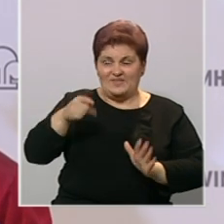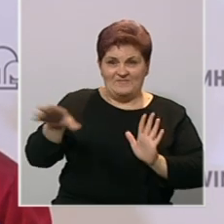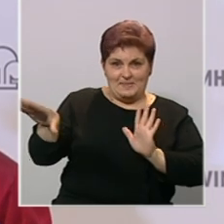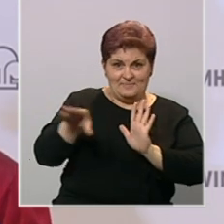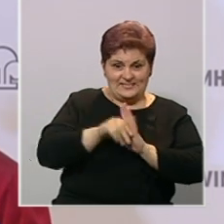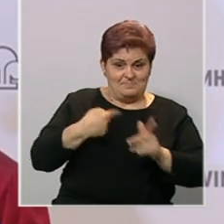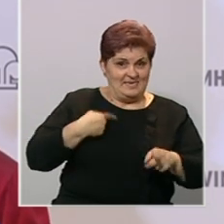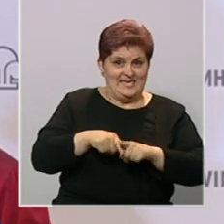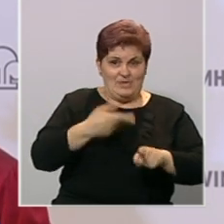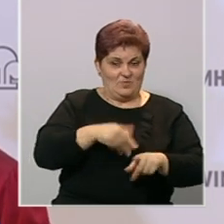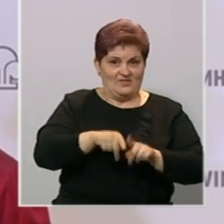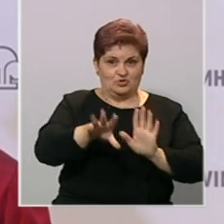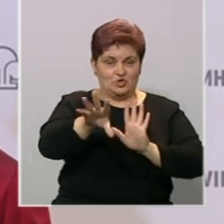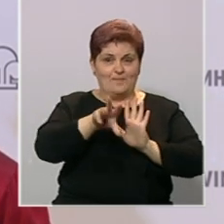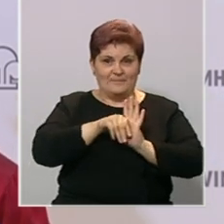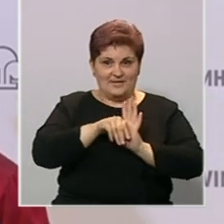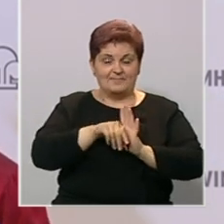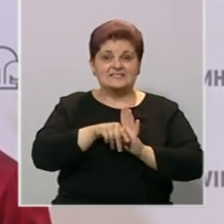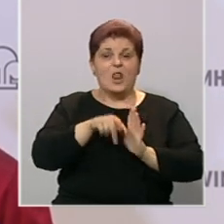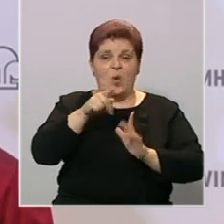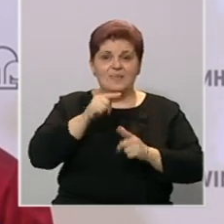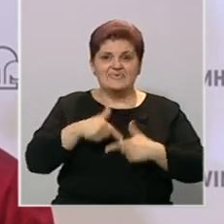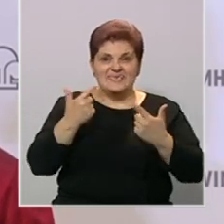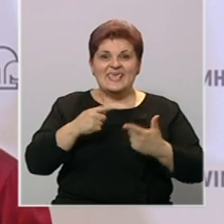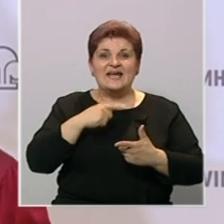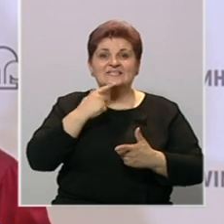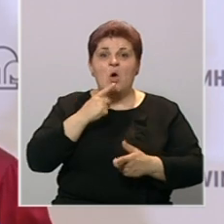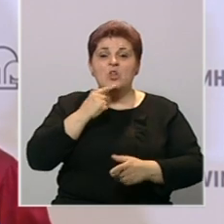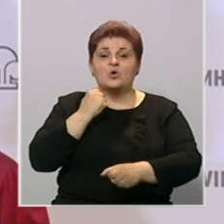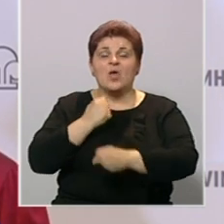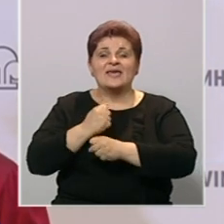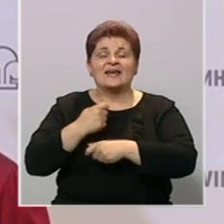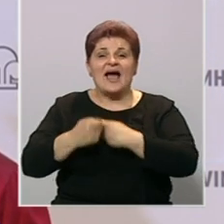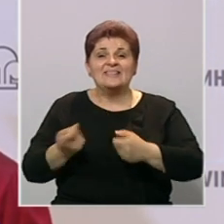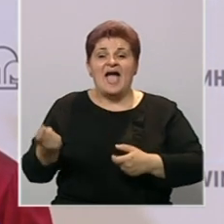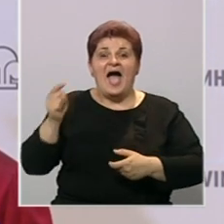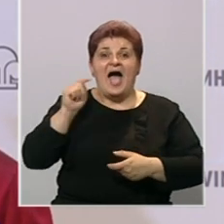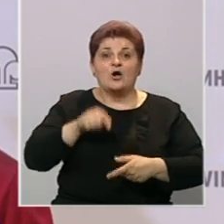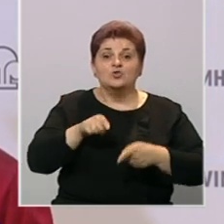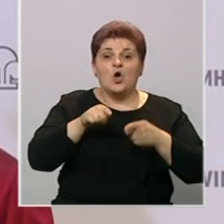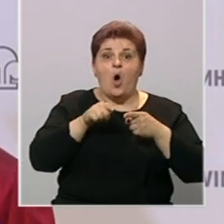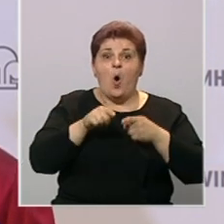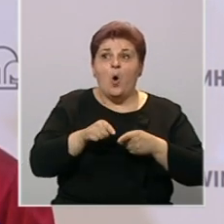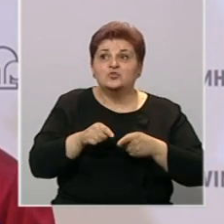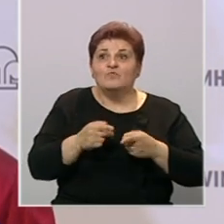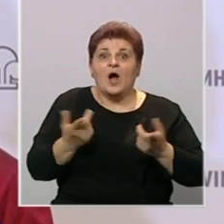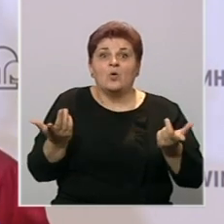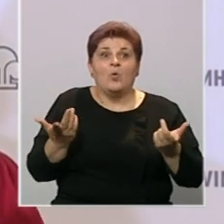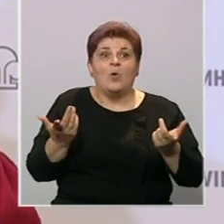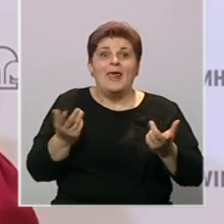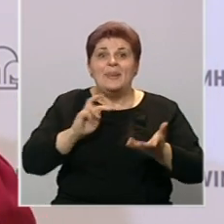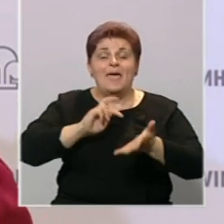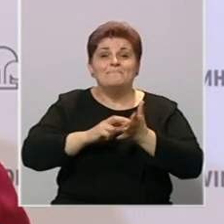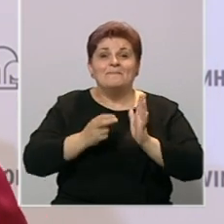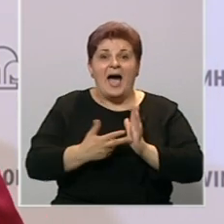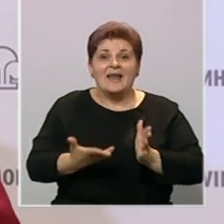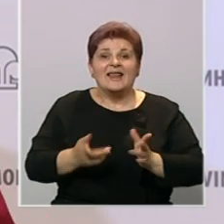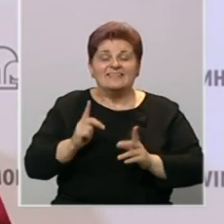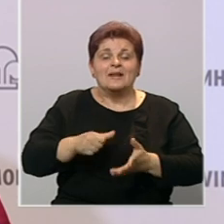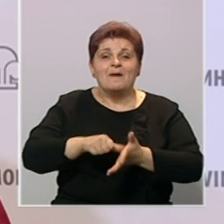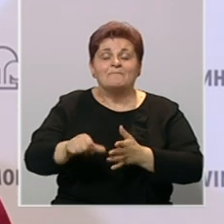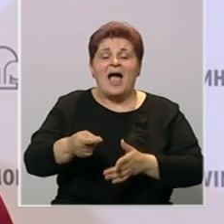smo ga prepisali, on jasno kaže da se izvođačima kad dođe do ovako nenadanog događaja treba platiti